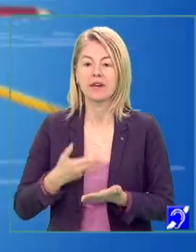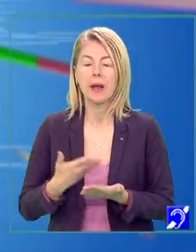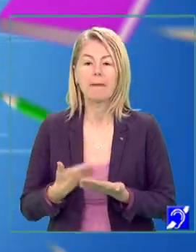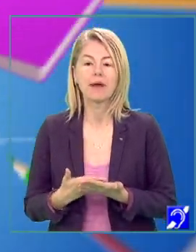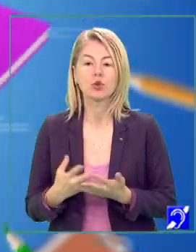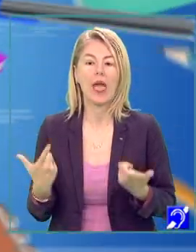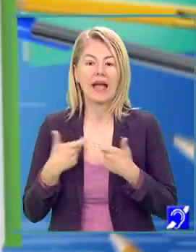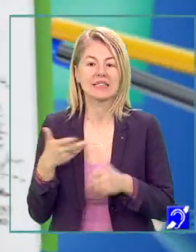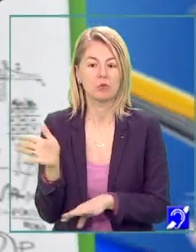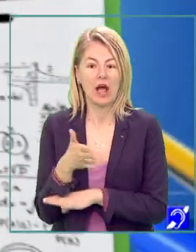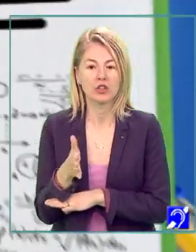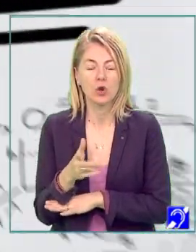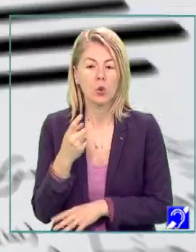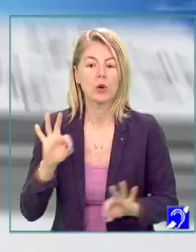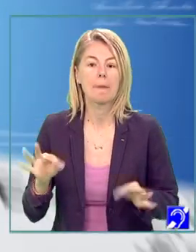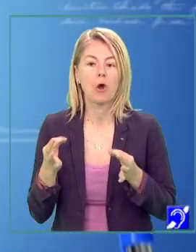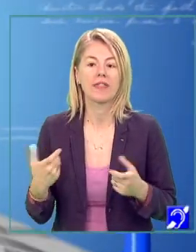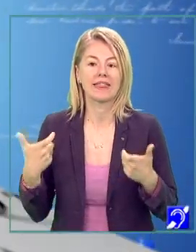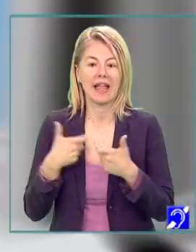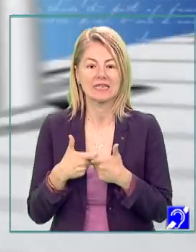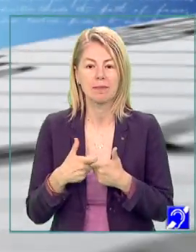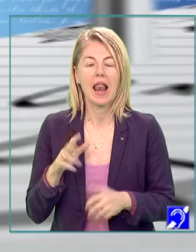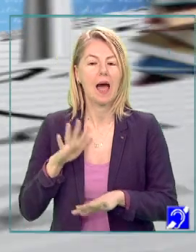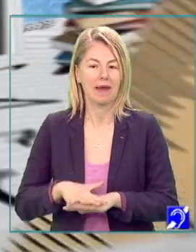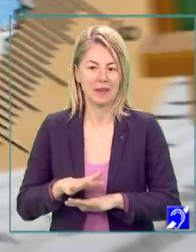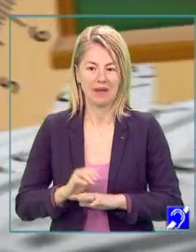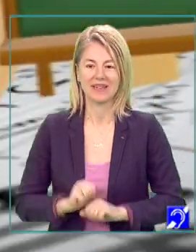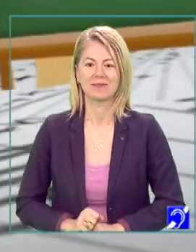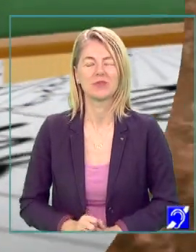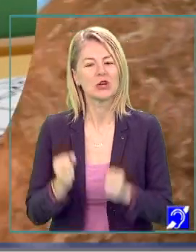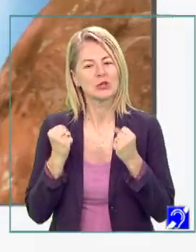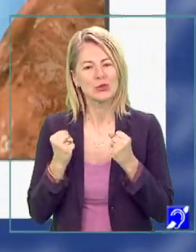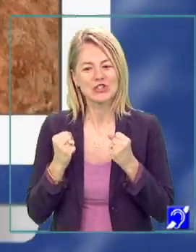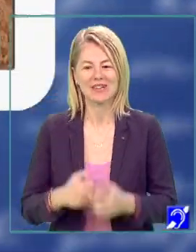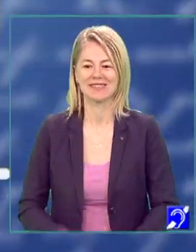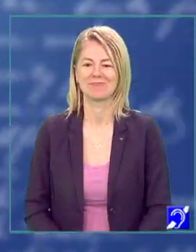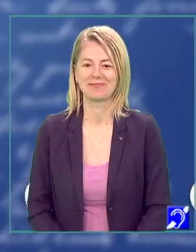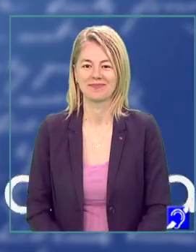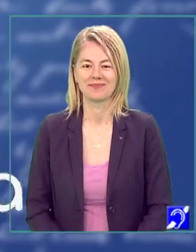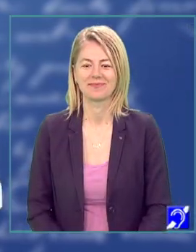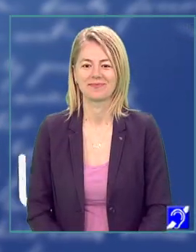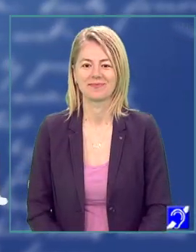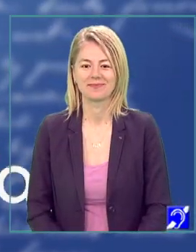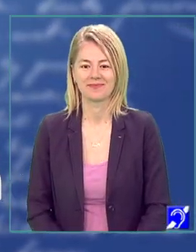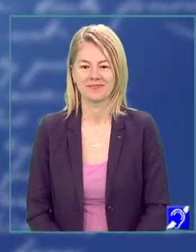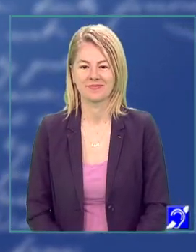evaluarea națională, cu un model de test la matematică. Succes!